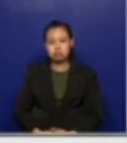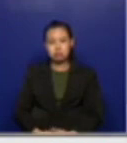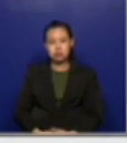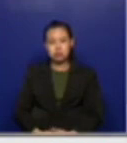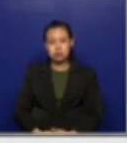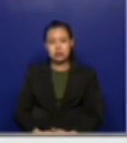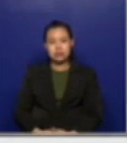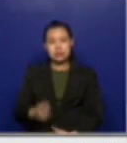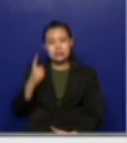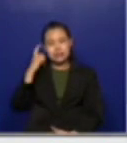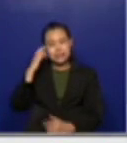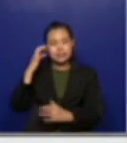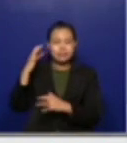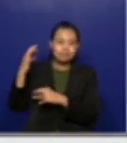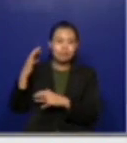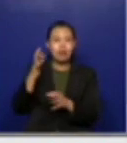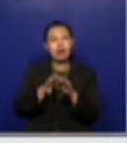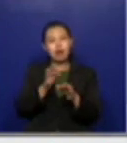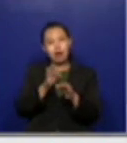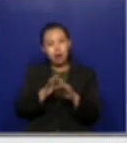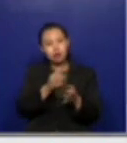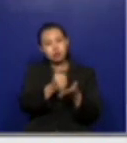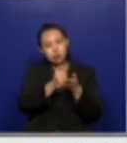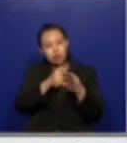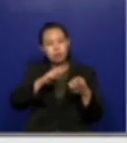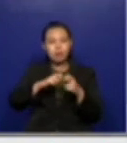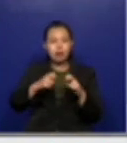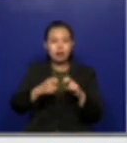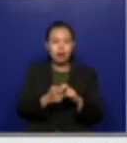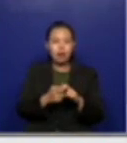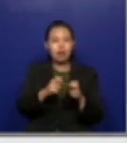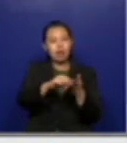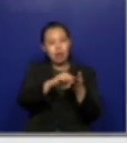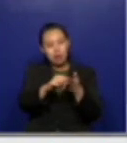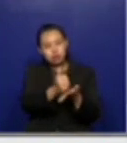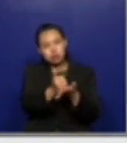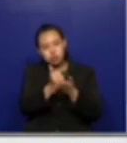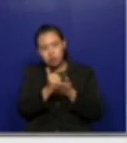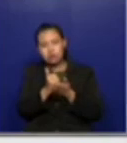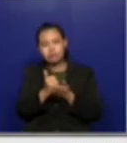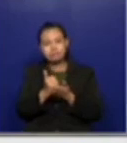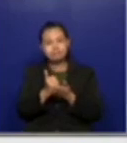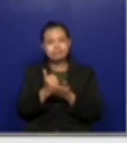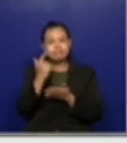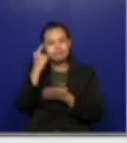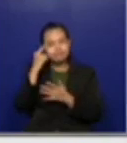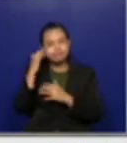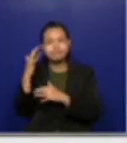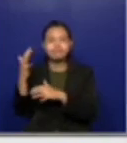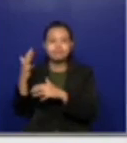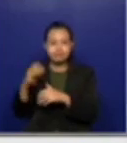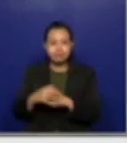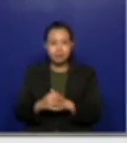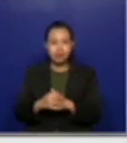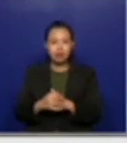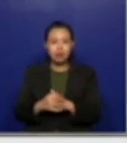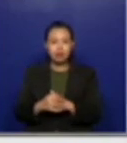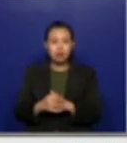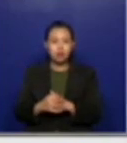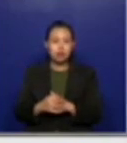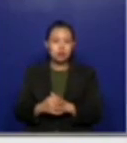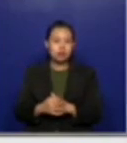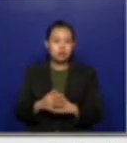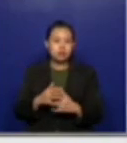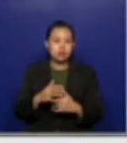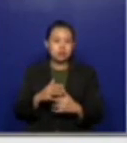ไปหวังให้ธนาคารเนี่ยมาแก้ไขปัญหาแบบนี้ฝันไปเถอะครับและผมบอกเลยครับธนาคารจะลุมถึงลูกค้าที่ก